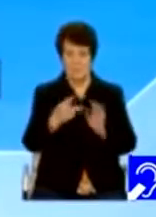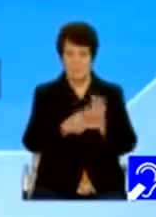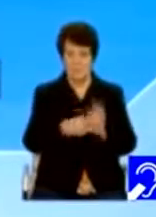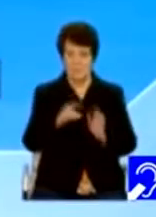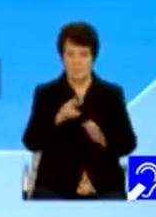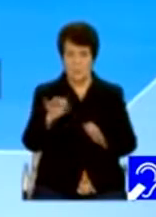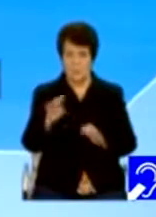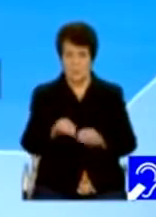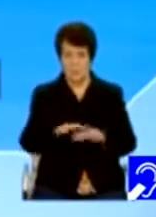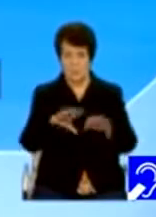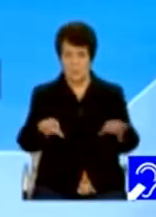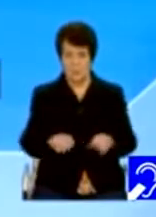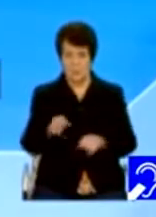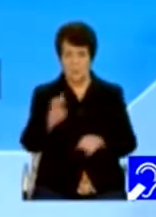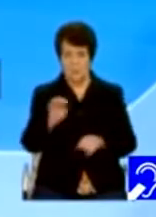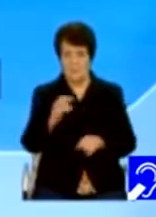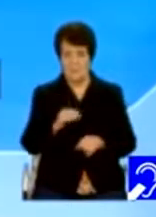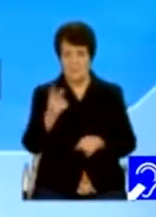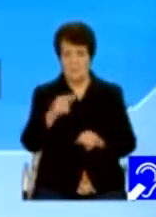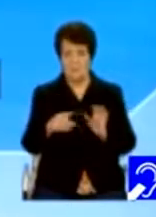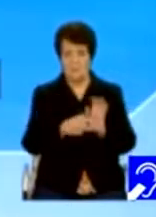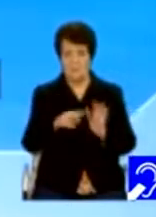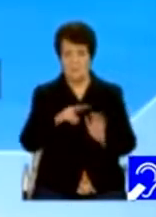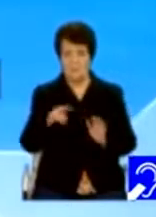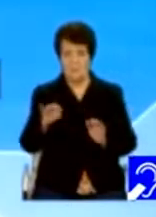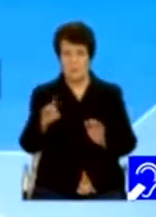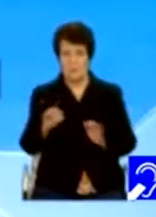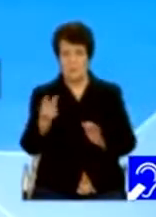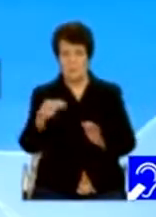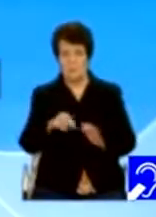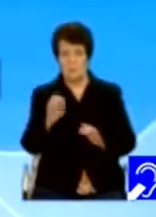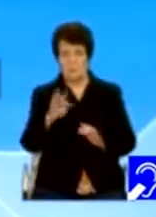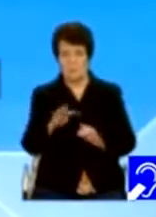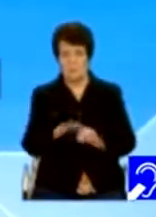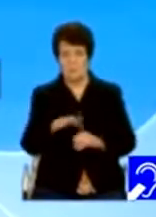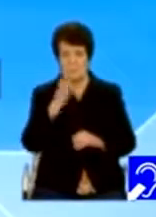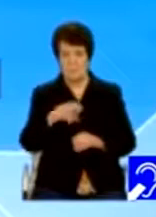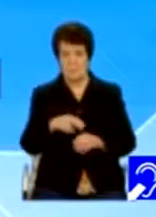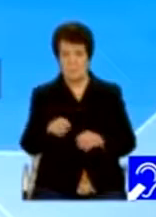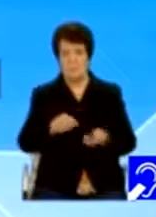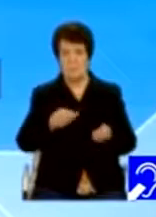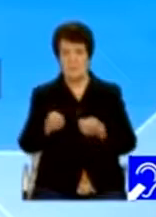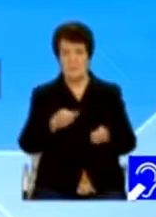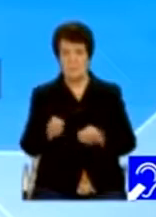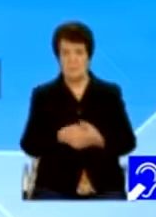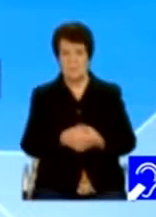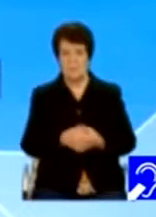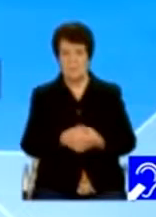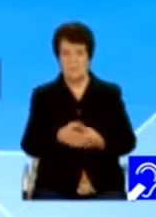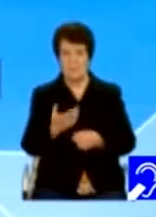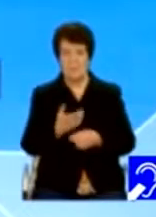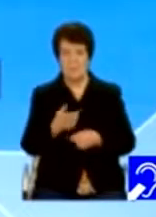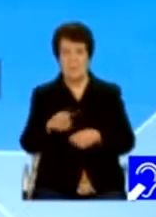ziua ocupației Basarabiei, 28 iunie 2014, dacă nu greșesc, la scurt timp Parlamentul având foarte mare dorință